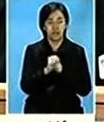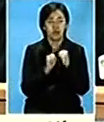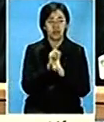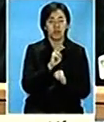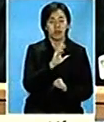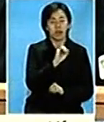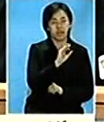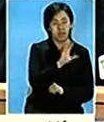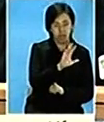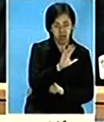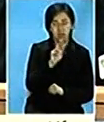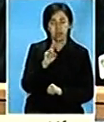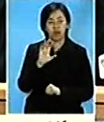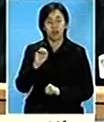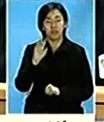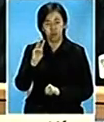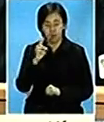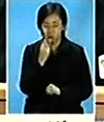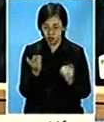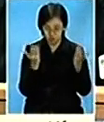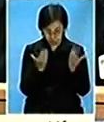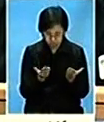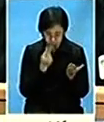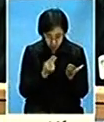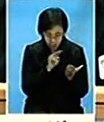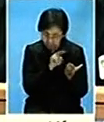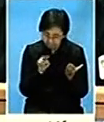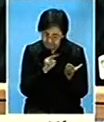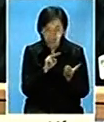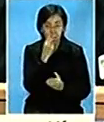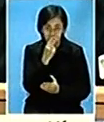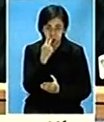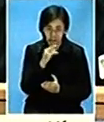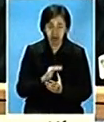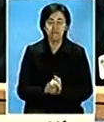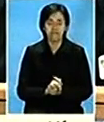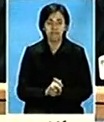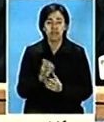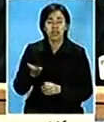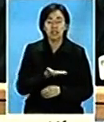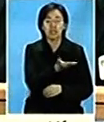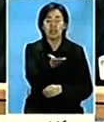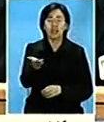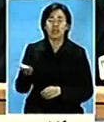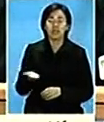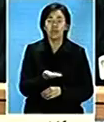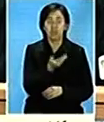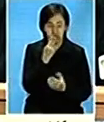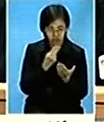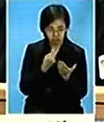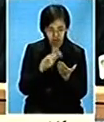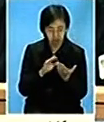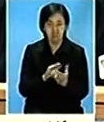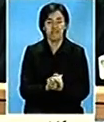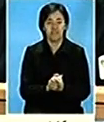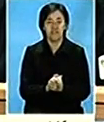ปี2556เนี่ยก็ทุกท่านก็คงจะเห็นอยู่ว่ามีเรื่อง